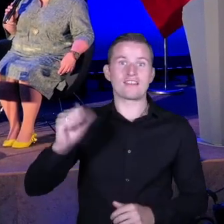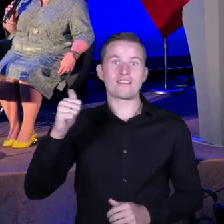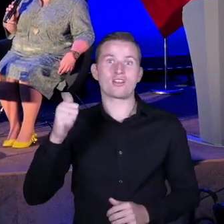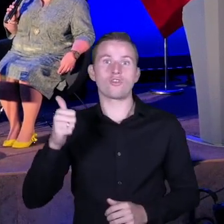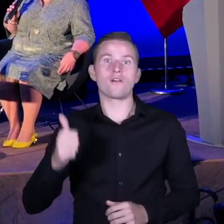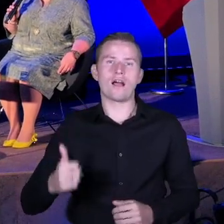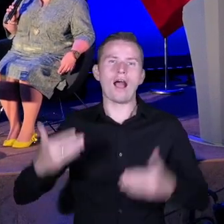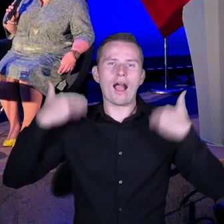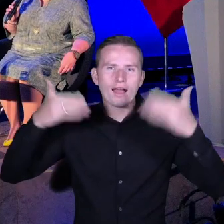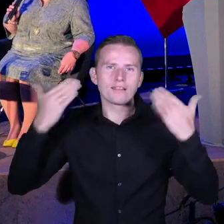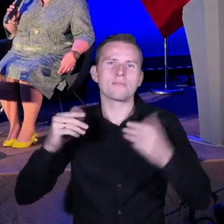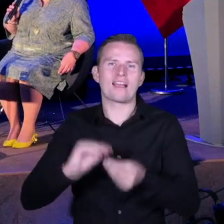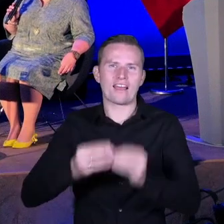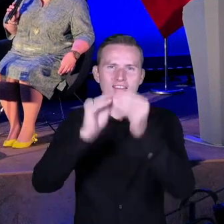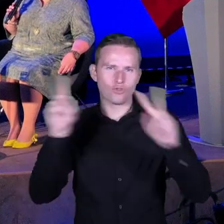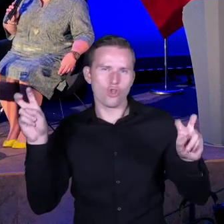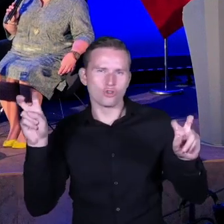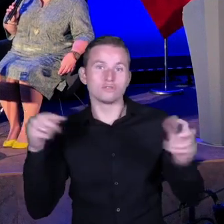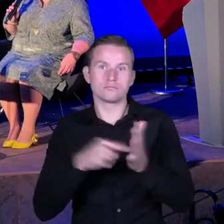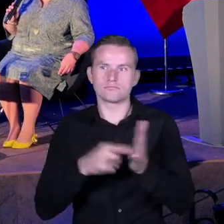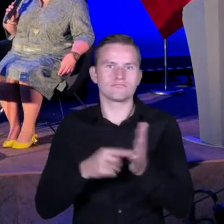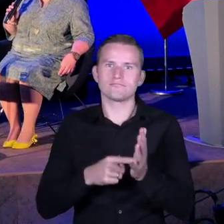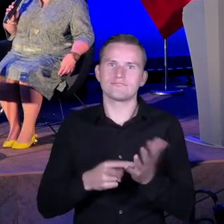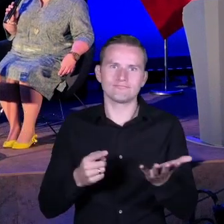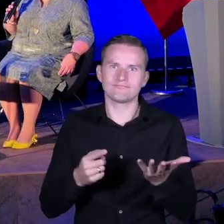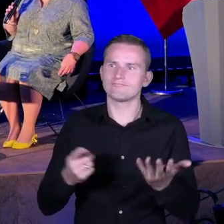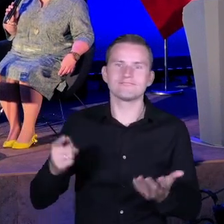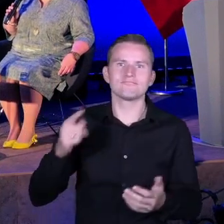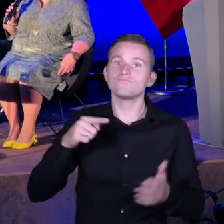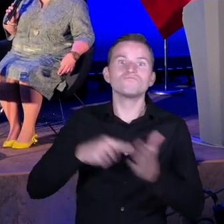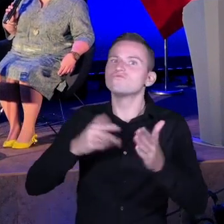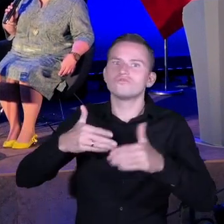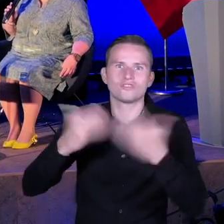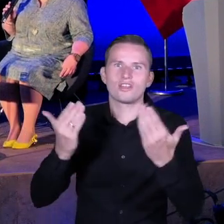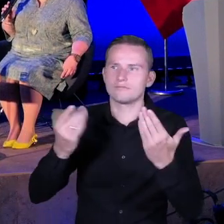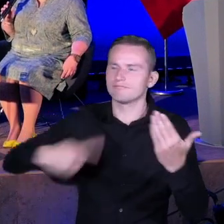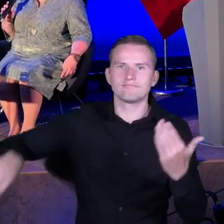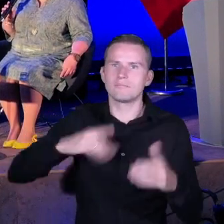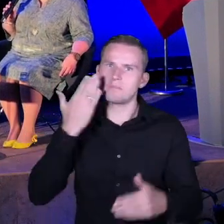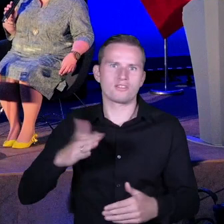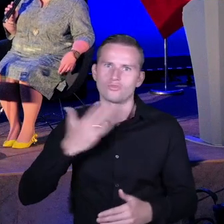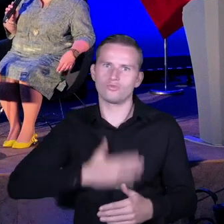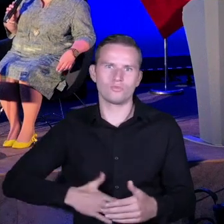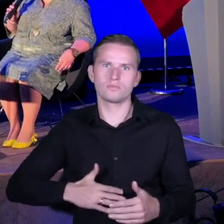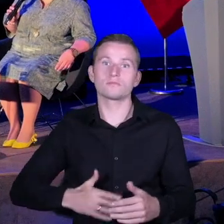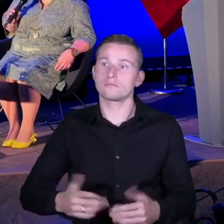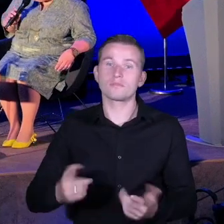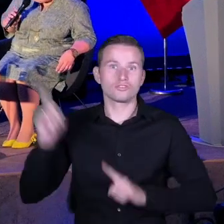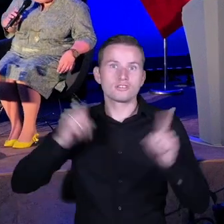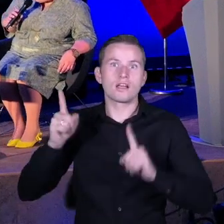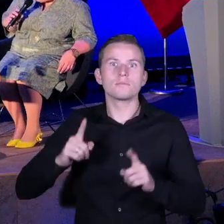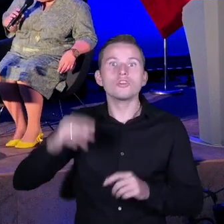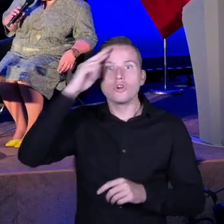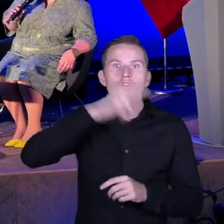Kreatywności jest jednym z bardziej docenianych dni szkolnych i zdarza się, że rodzice chcą odebrać dzieci ze